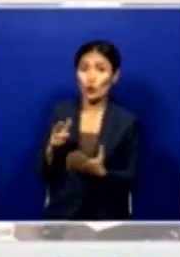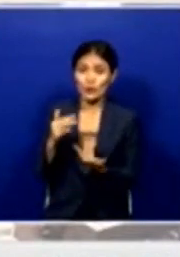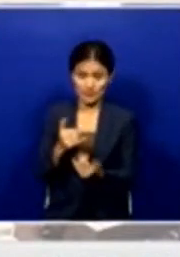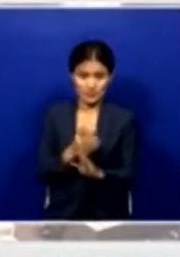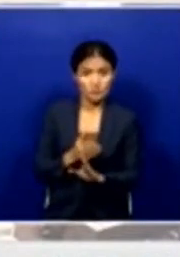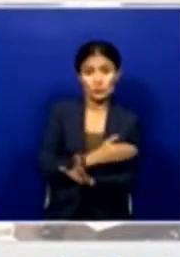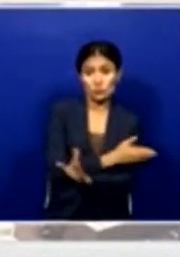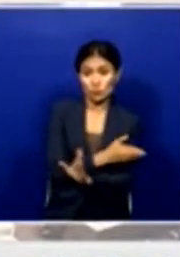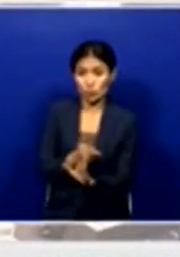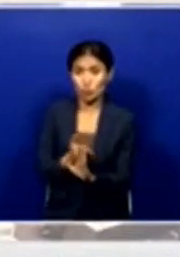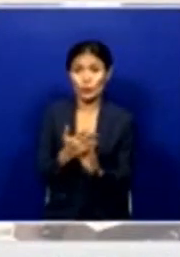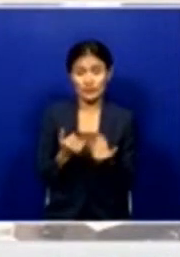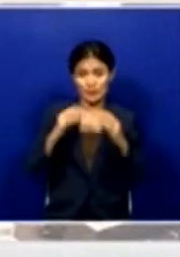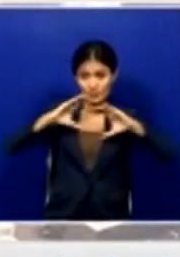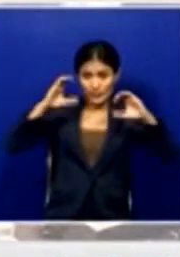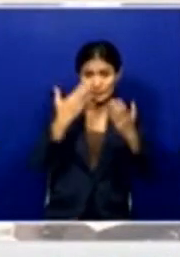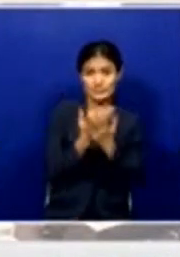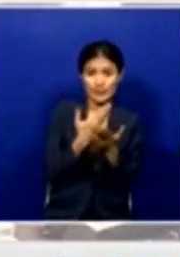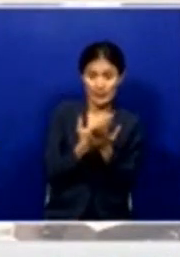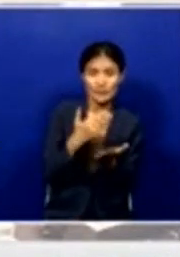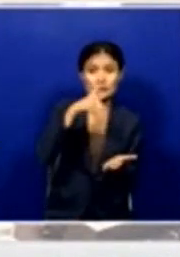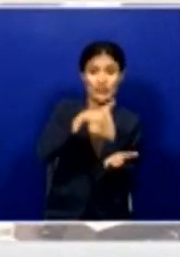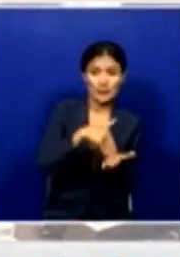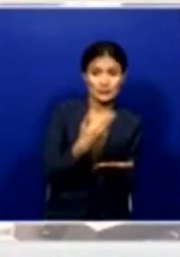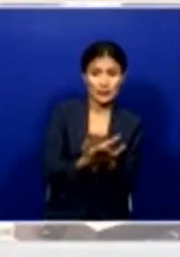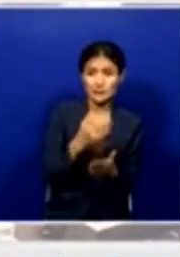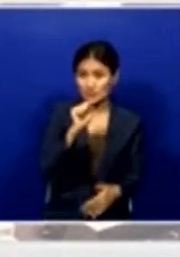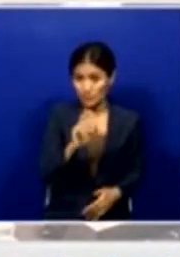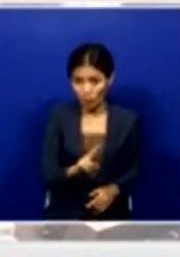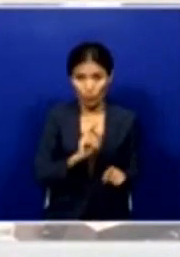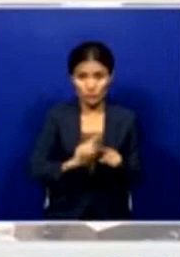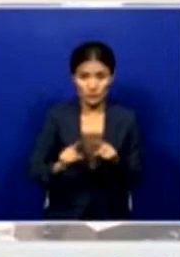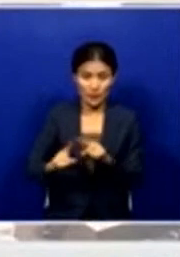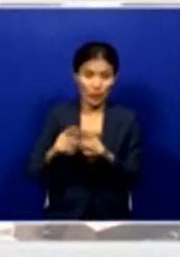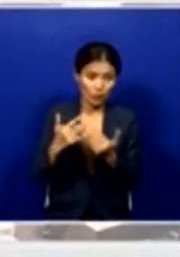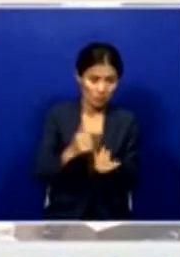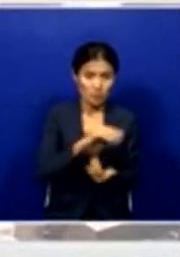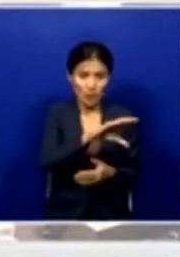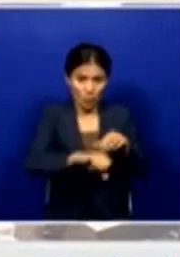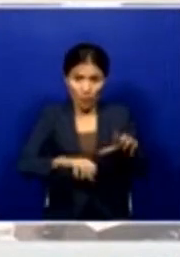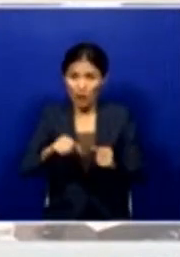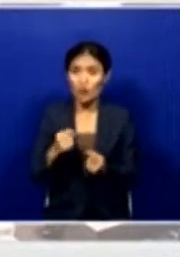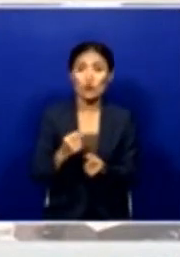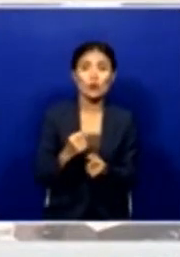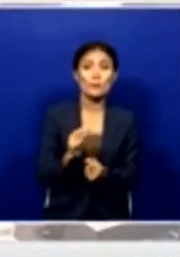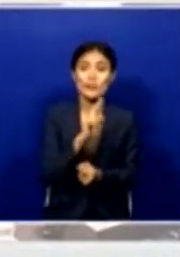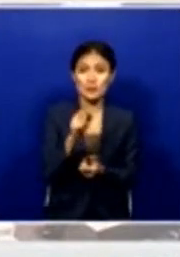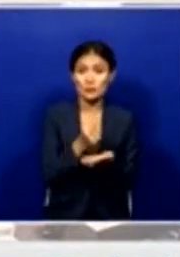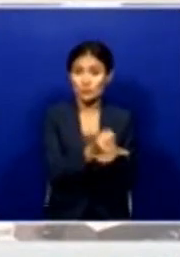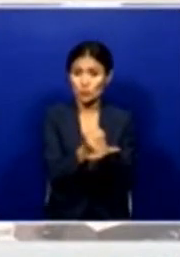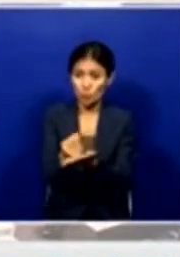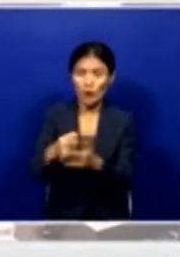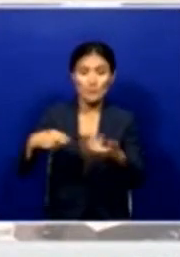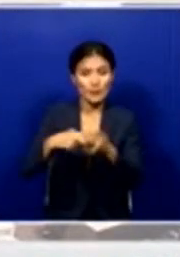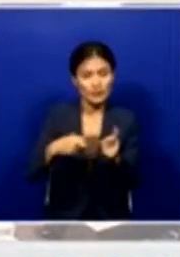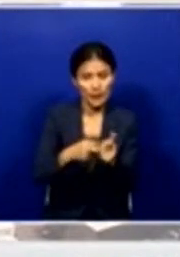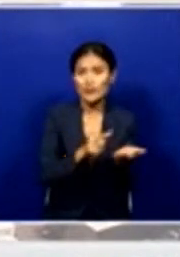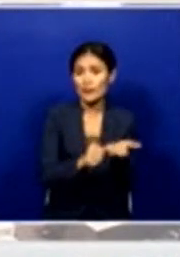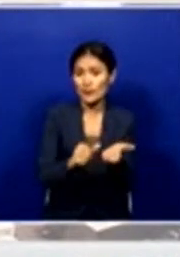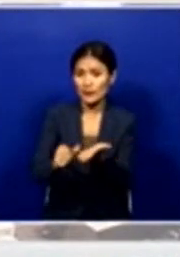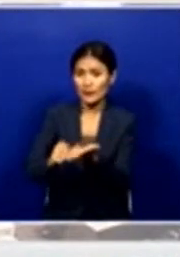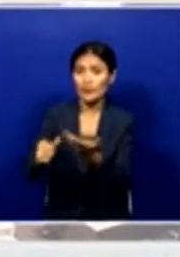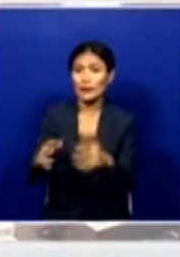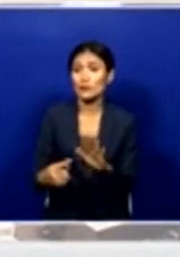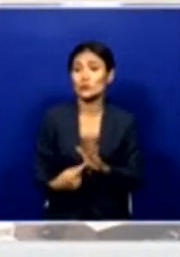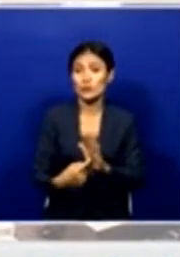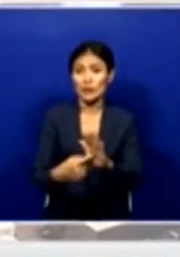รายจ่ายงบกลางรายการเงินสำรองจ่ายเพื่อกรณีฉุกเฉินหรือจำเป็นเพื่อดำเนินการแก้ไขปัญหาเร่งด่วนต่างๆเช่น